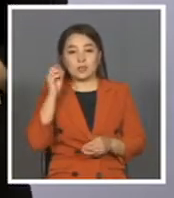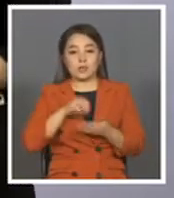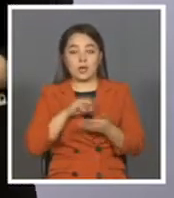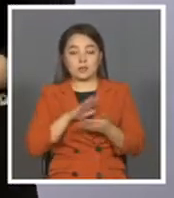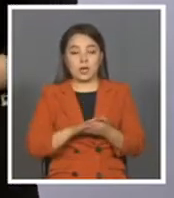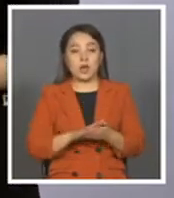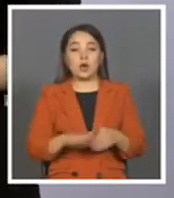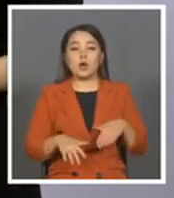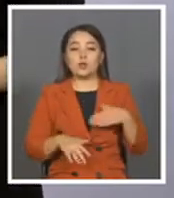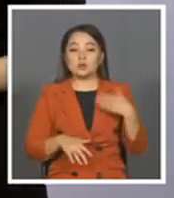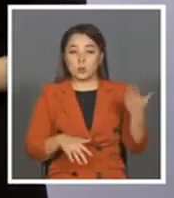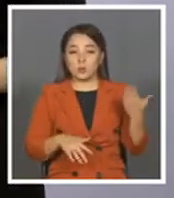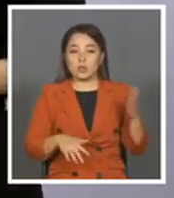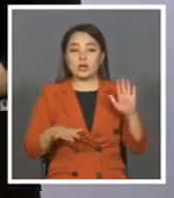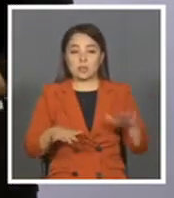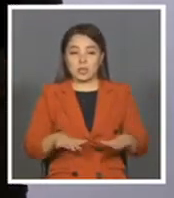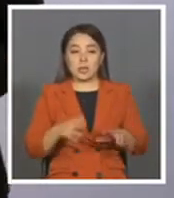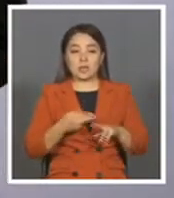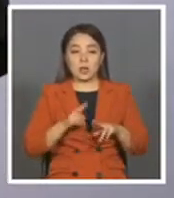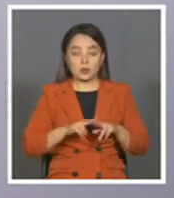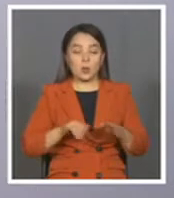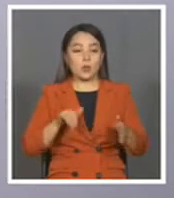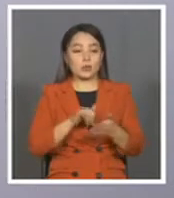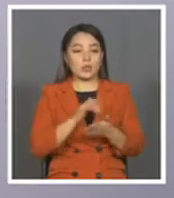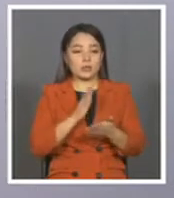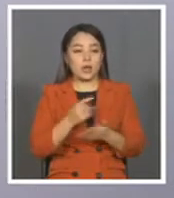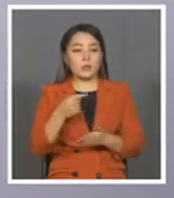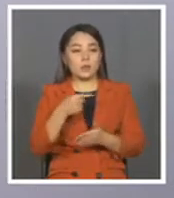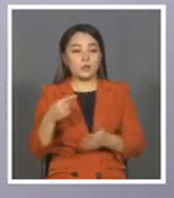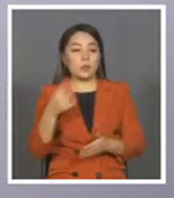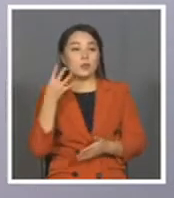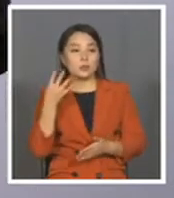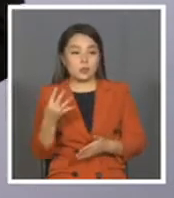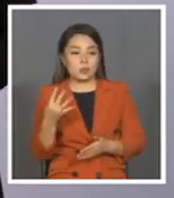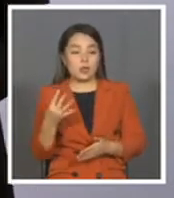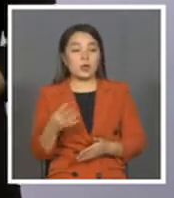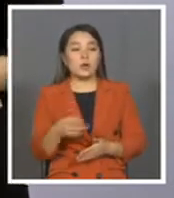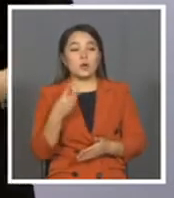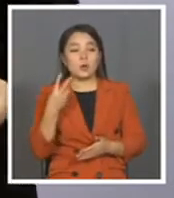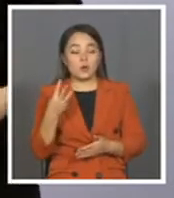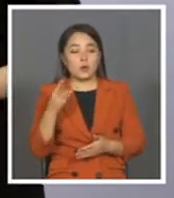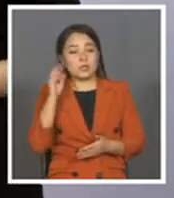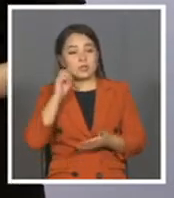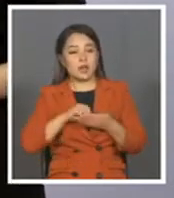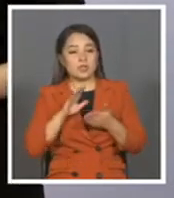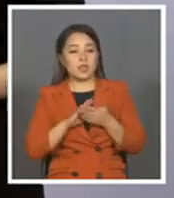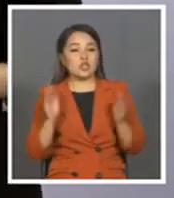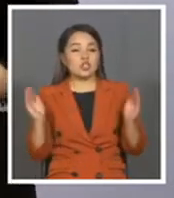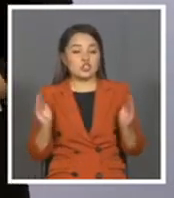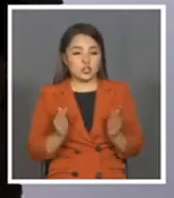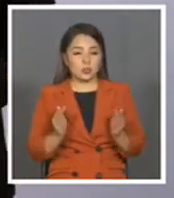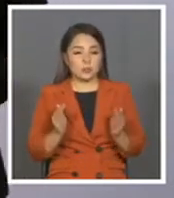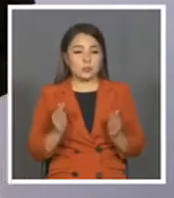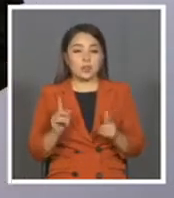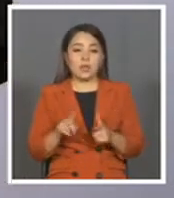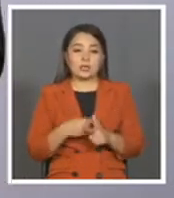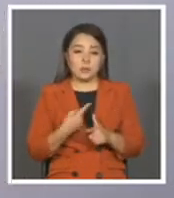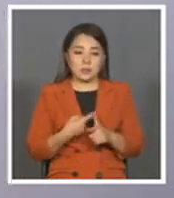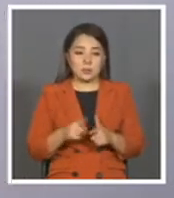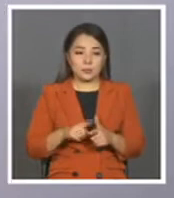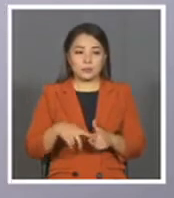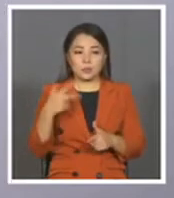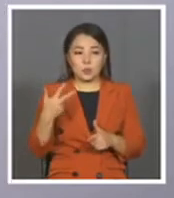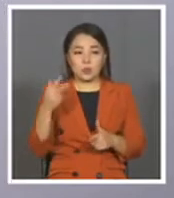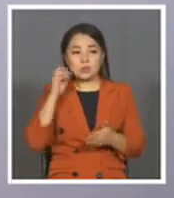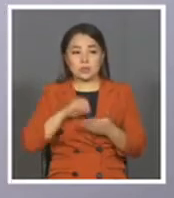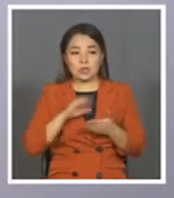сол жағында орналасқан. Демек, біз оны минус 4 саны 3 санынан кіші деп айтамыз. Немесе, 3